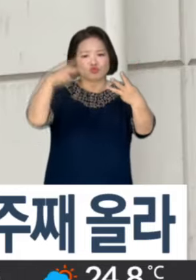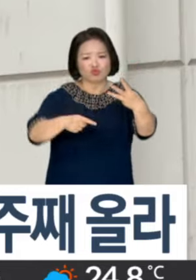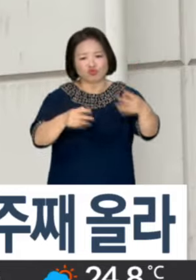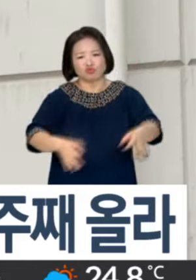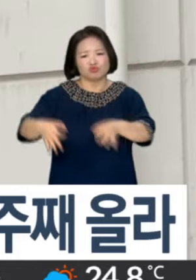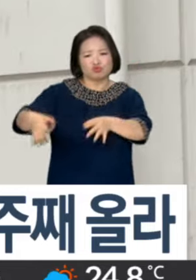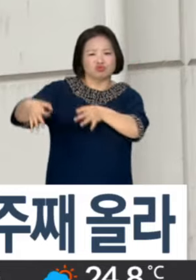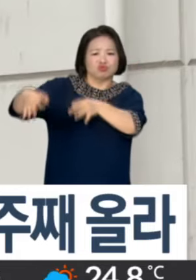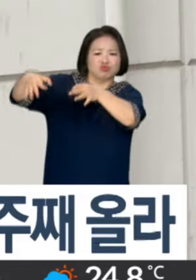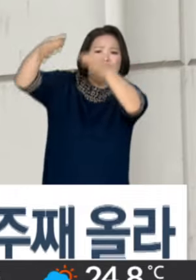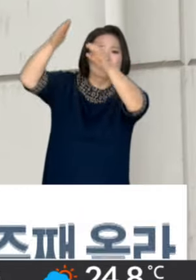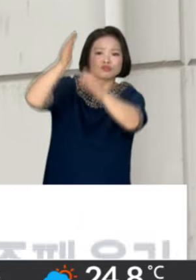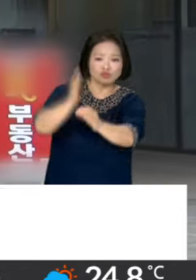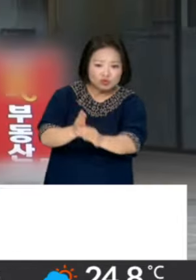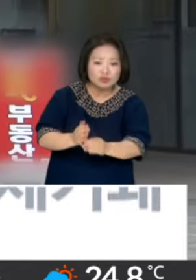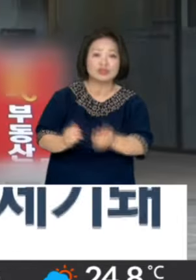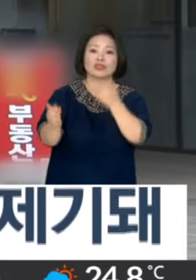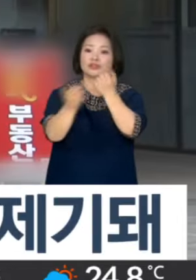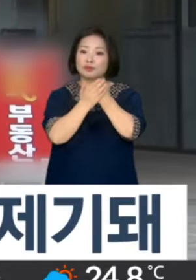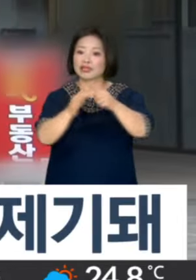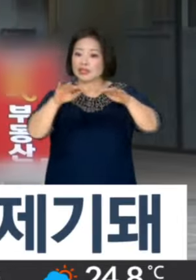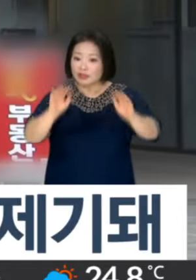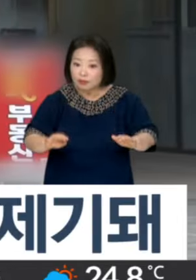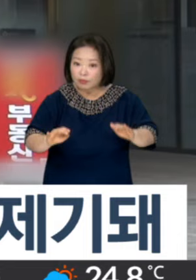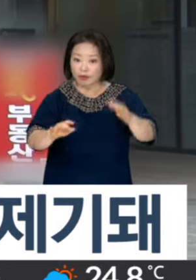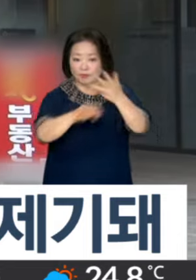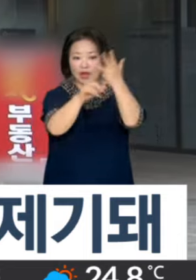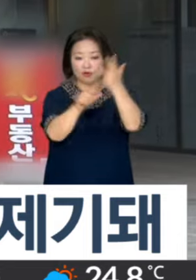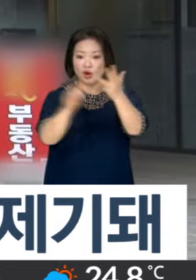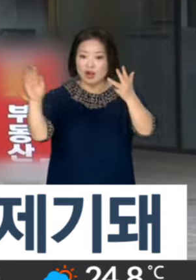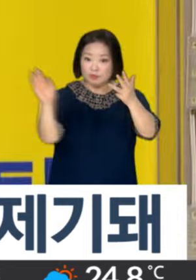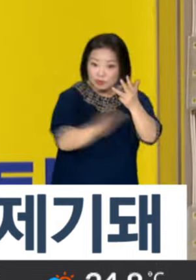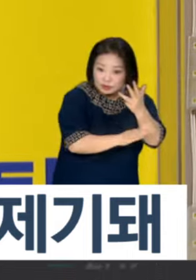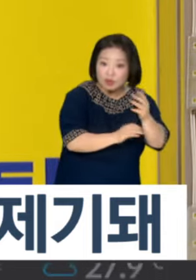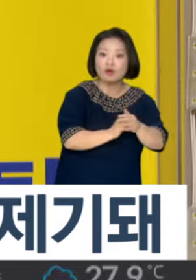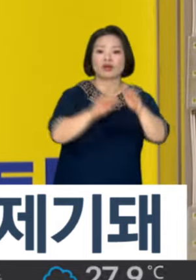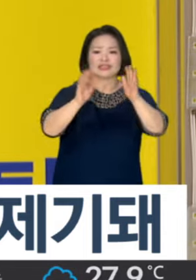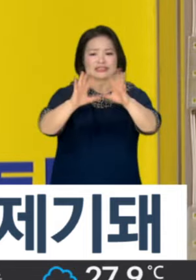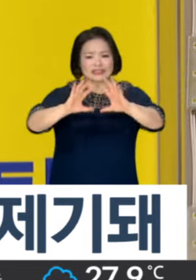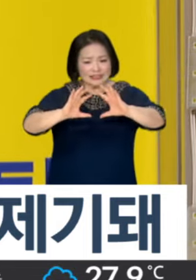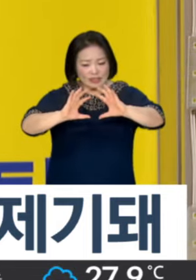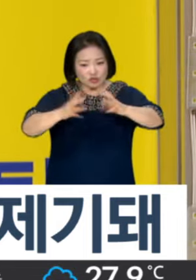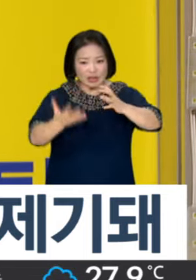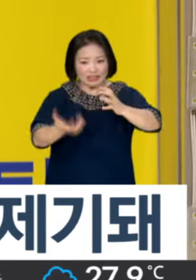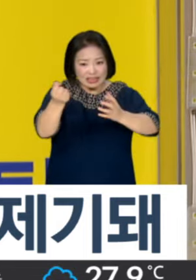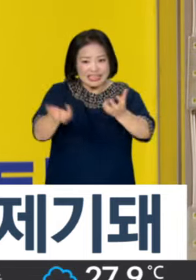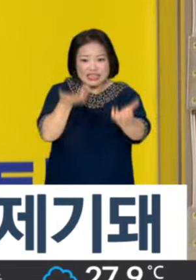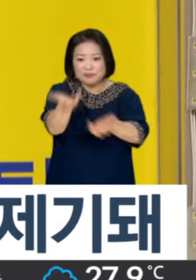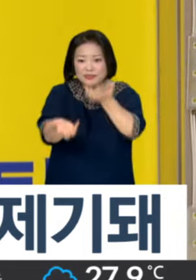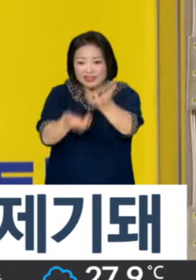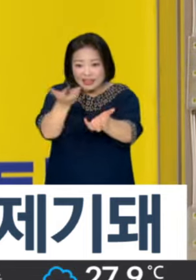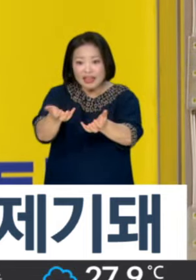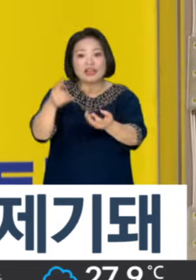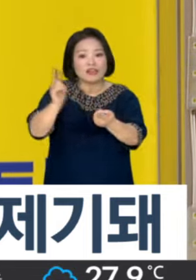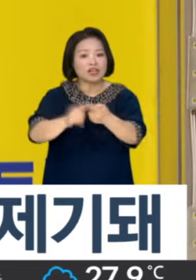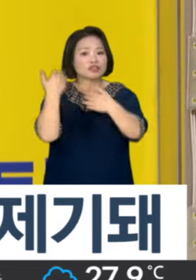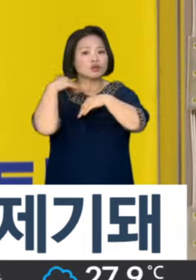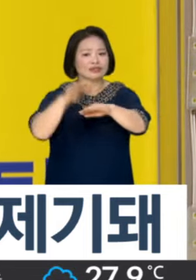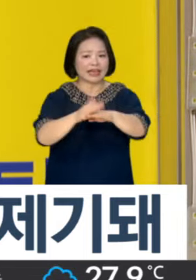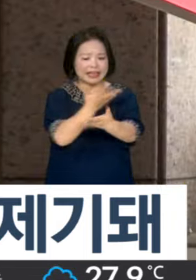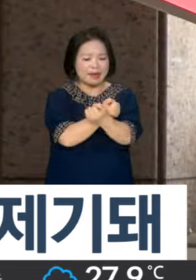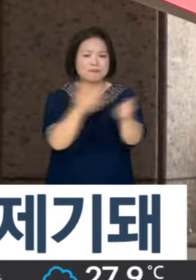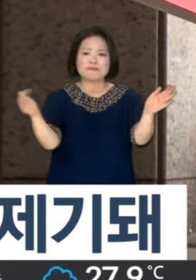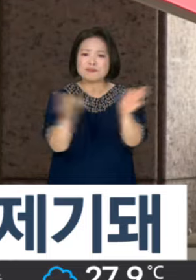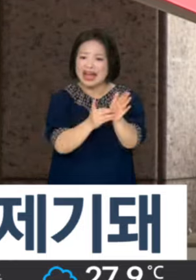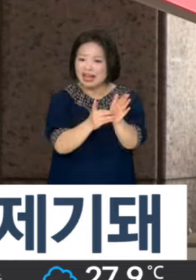올랐습니다. 이런 상황에서 이달부터 임대차 입법에 따라 최대 4년 동안 눌려있던 전세 계약이